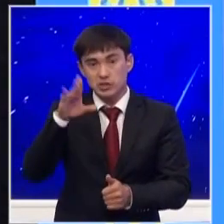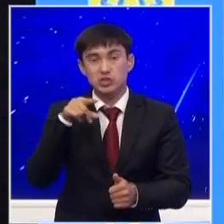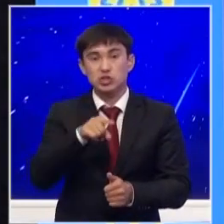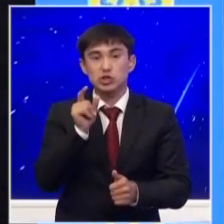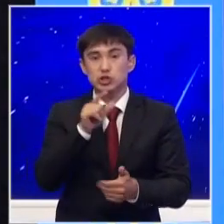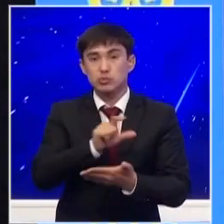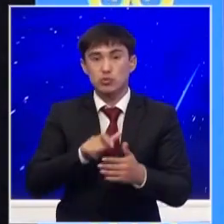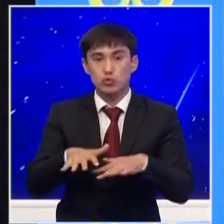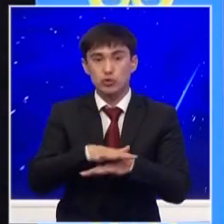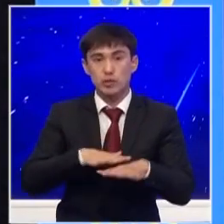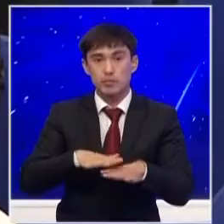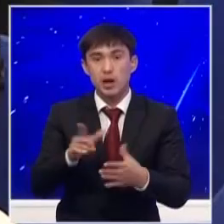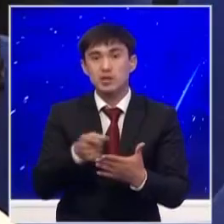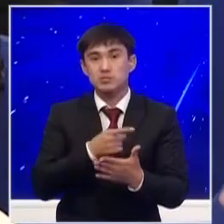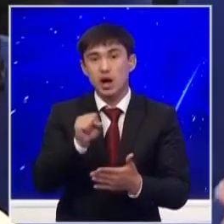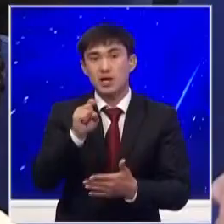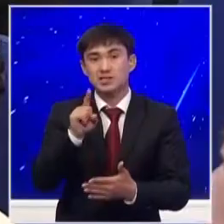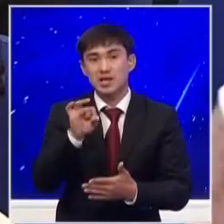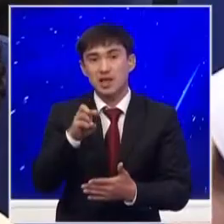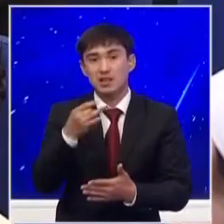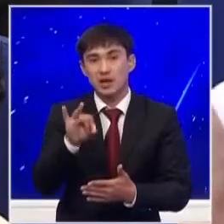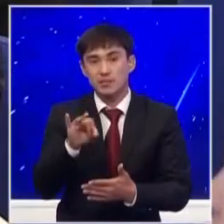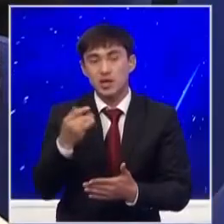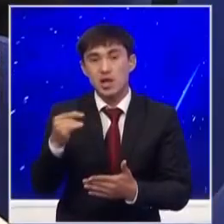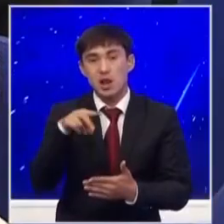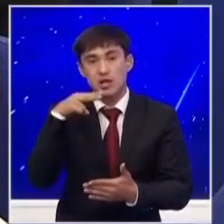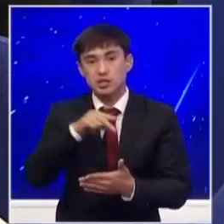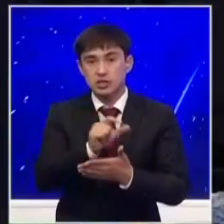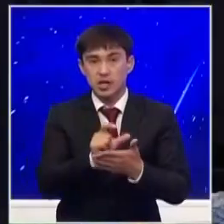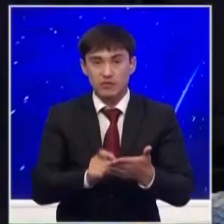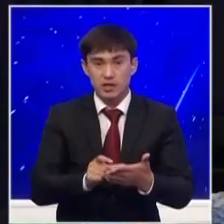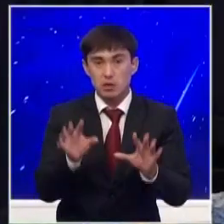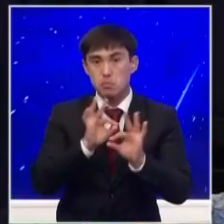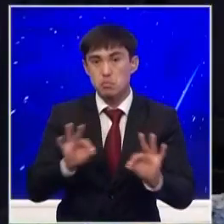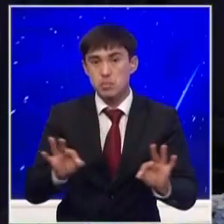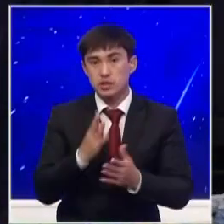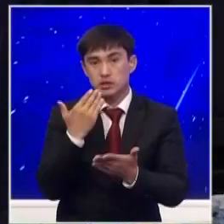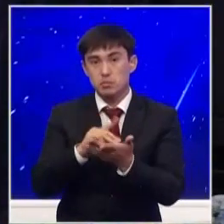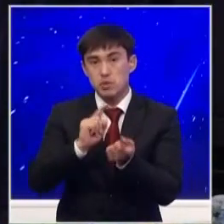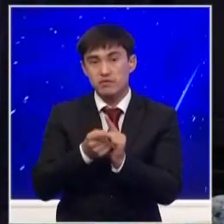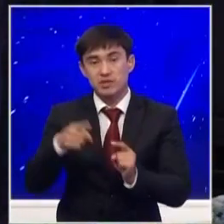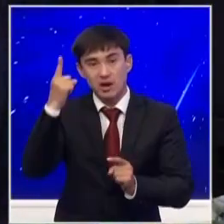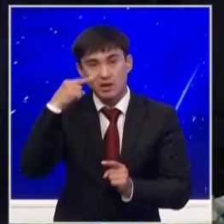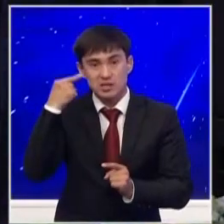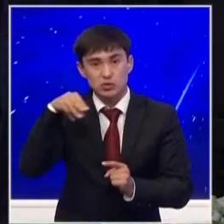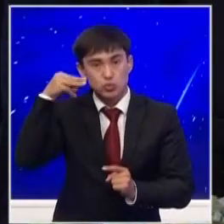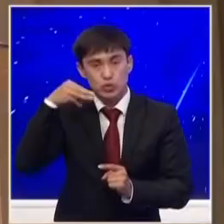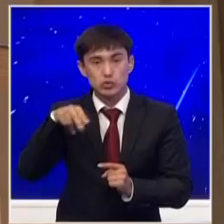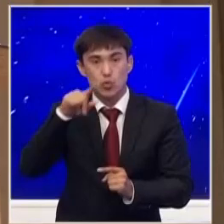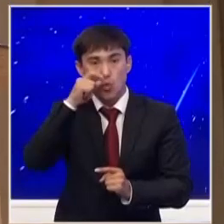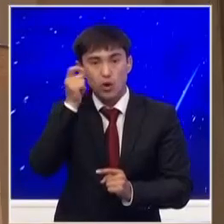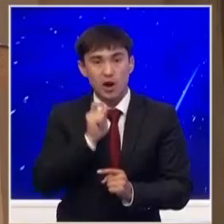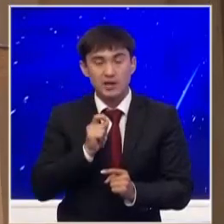тысячам читателей под псевдонимом Аскен Алтай. Лирические стихотворения и песни автора переведены на кыргызский, турецкий,